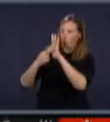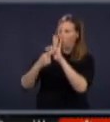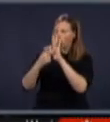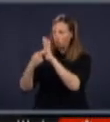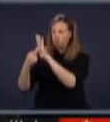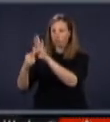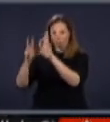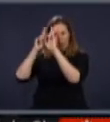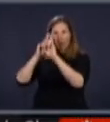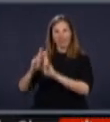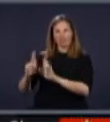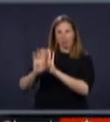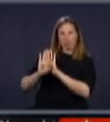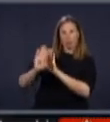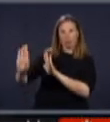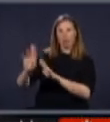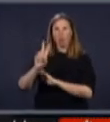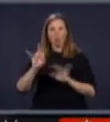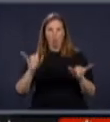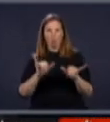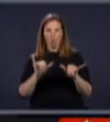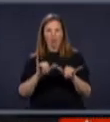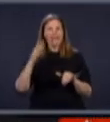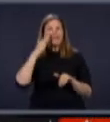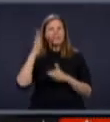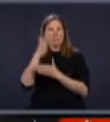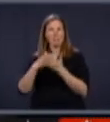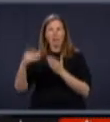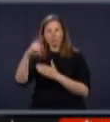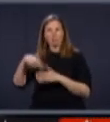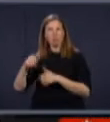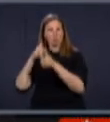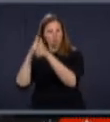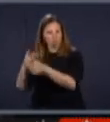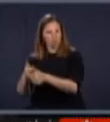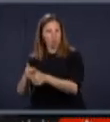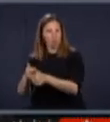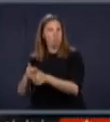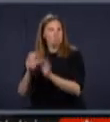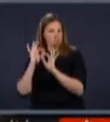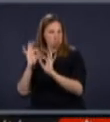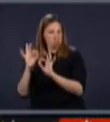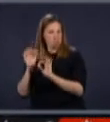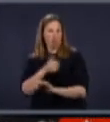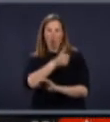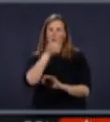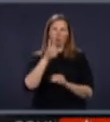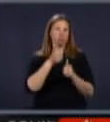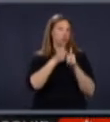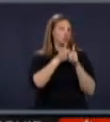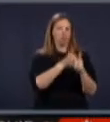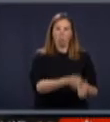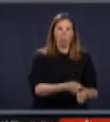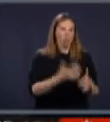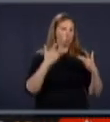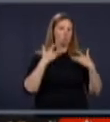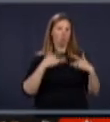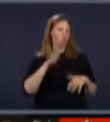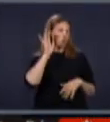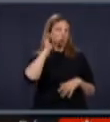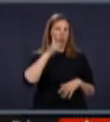graduellement, parce qu'on sait qu'il y en a qui vont respecter 2 mètres, puis il y en a qui ne respecteront pas le 2 mètres. Mais je peux vous dire que je pose